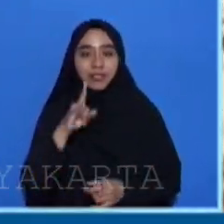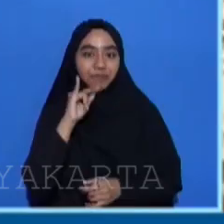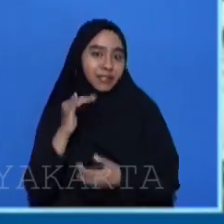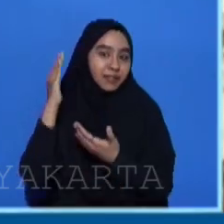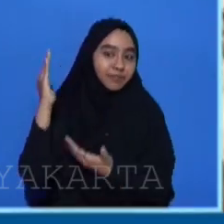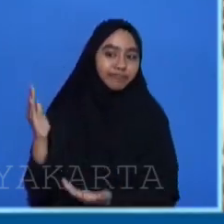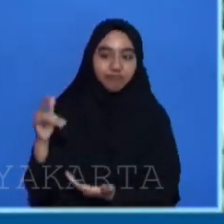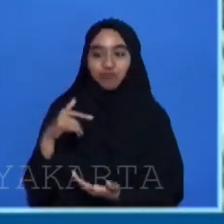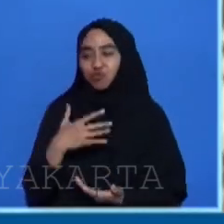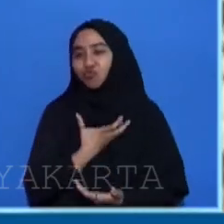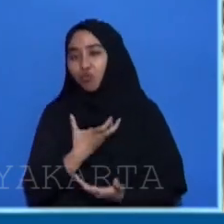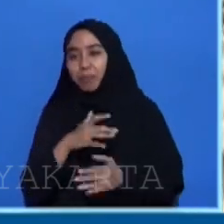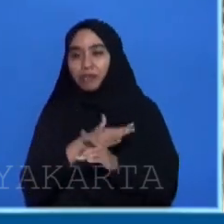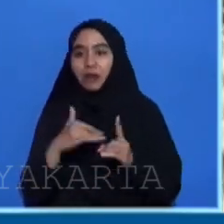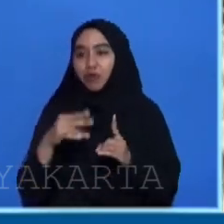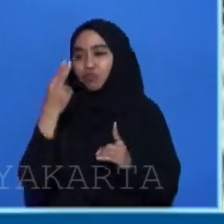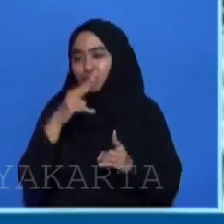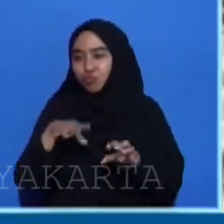wargo masyarakat